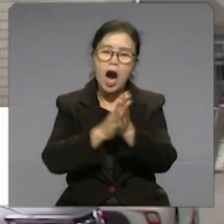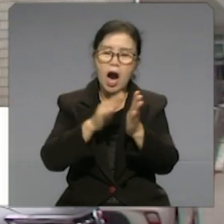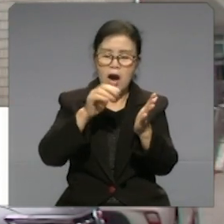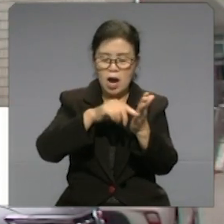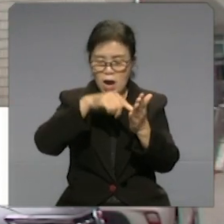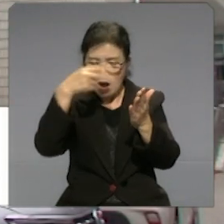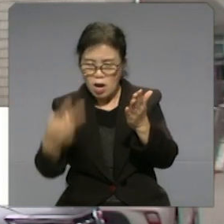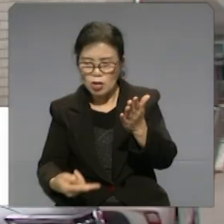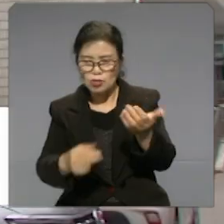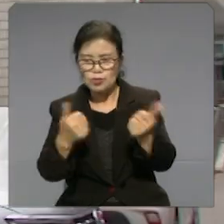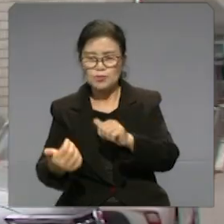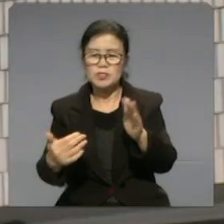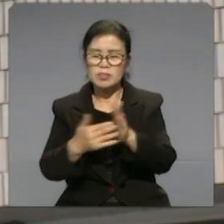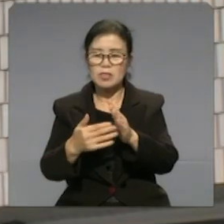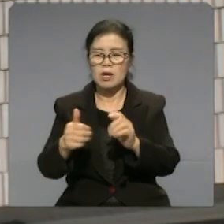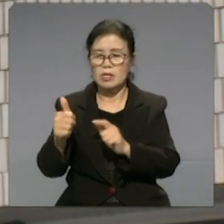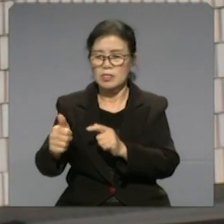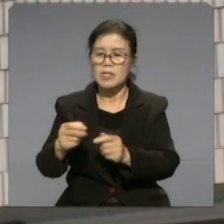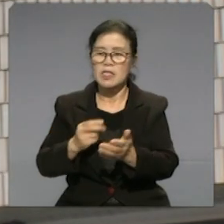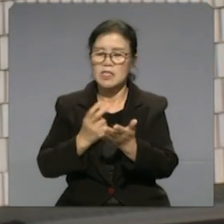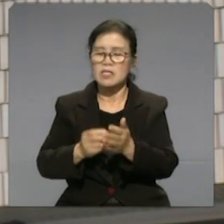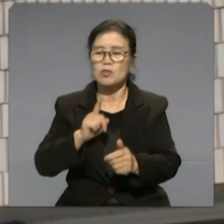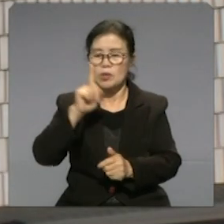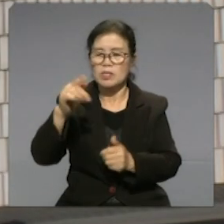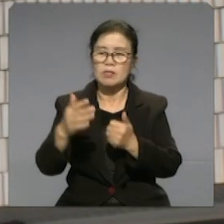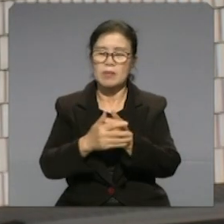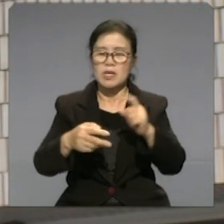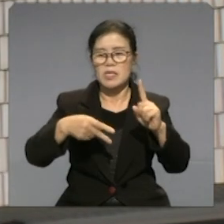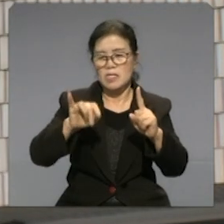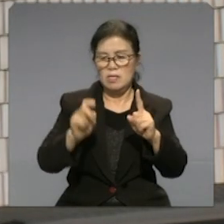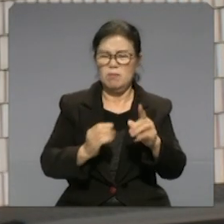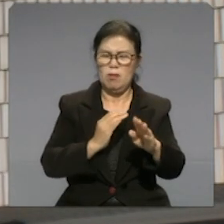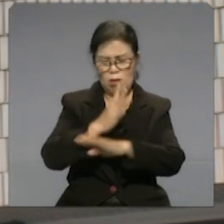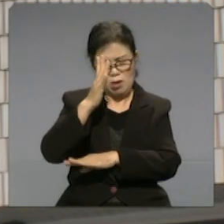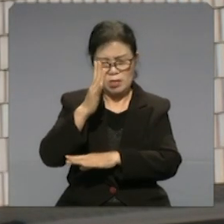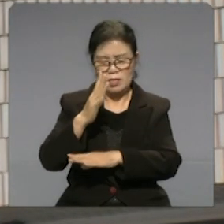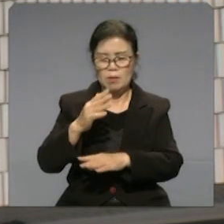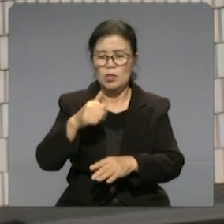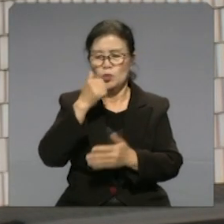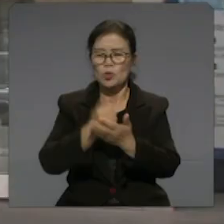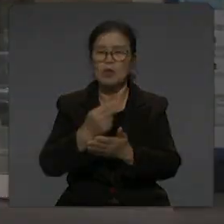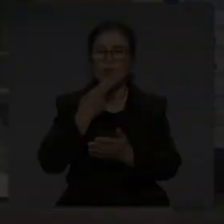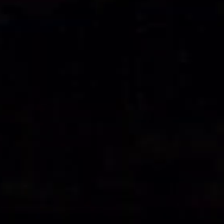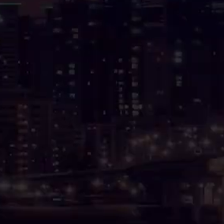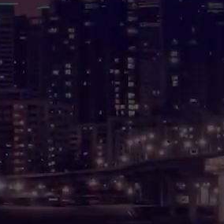숨지자 A씨를 기소했지만 1심은 과하다며 무죄를 선고했습니다.